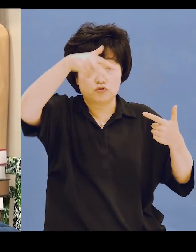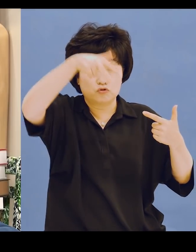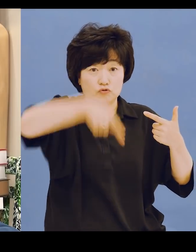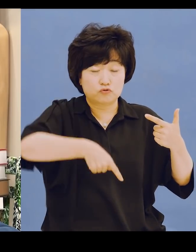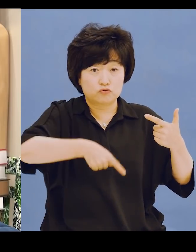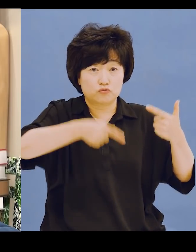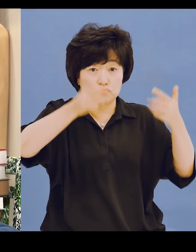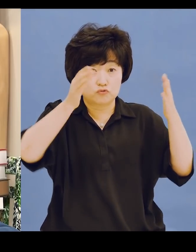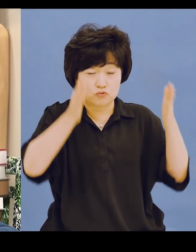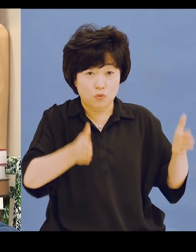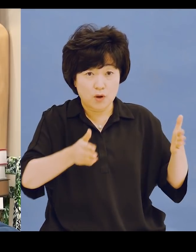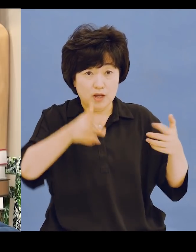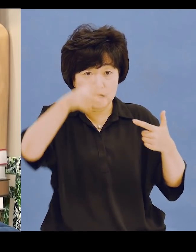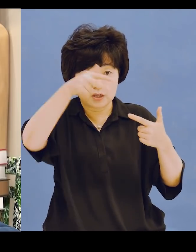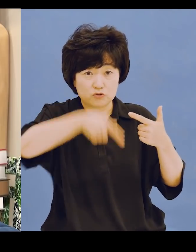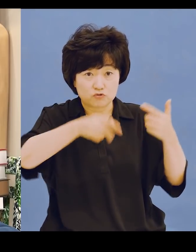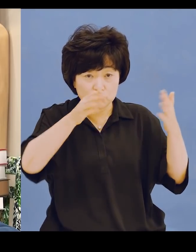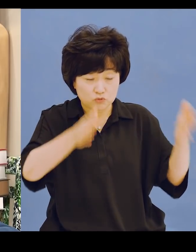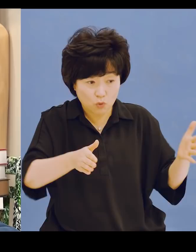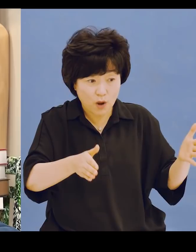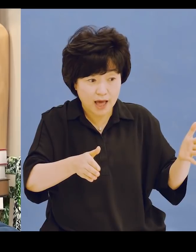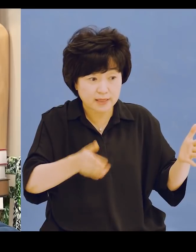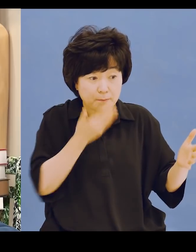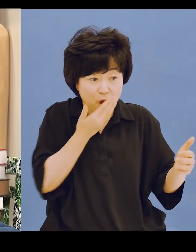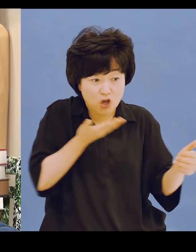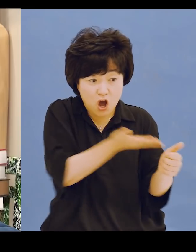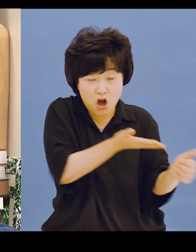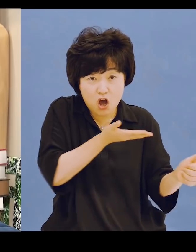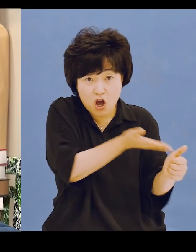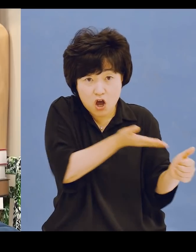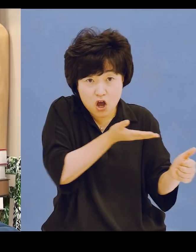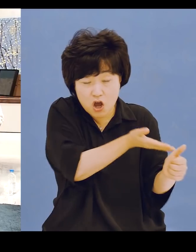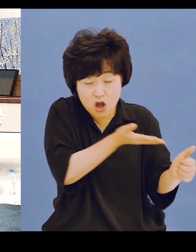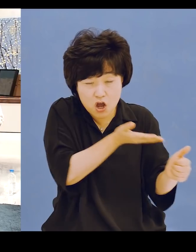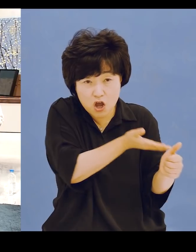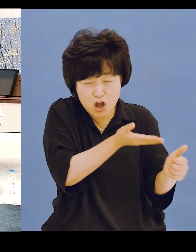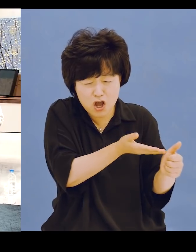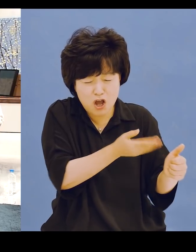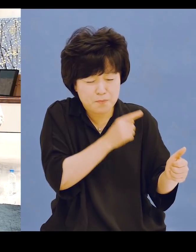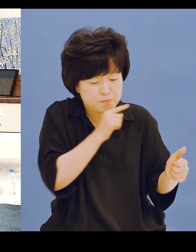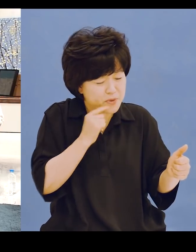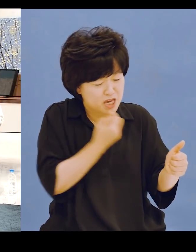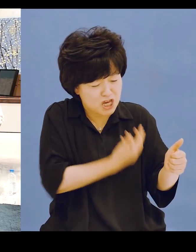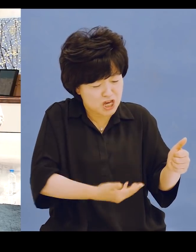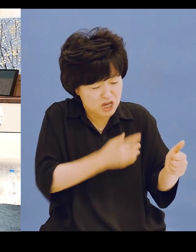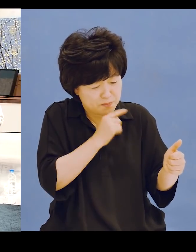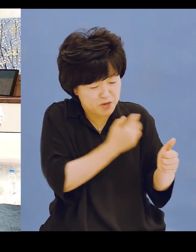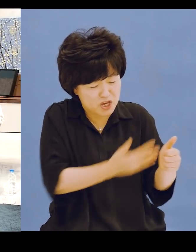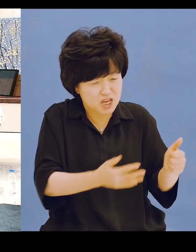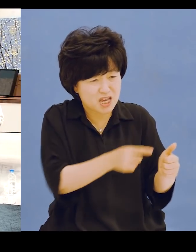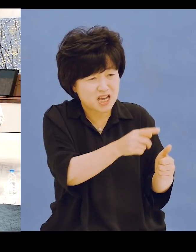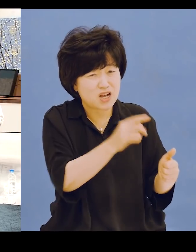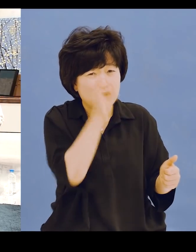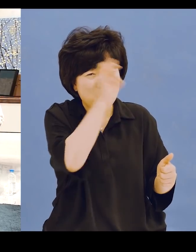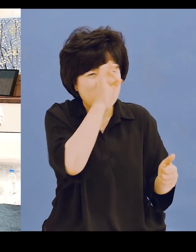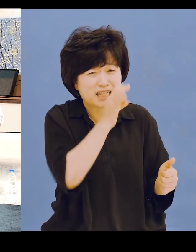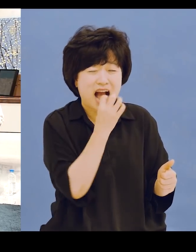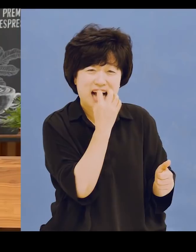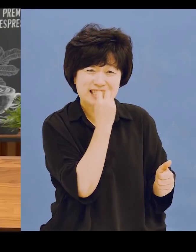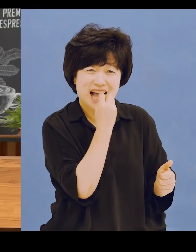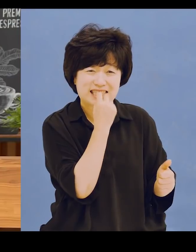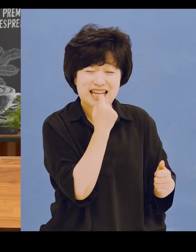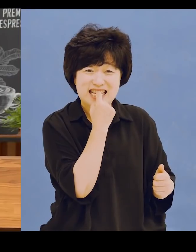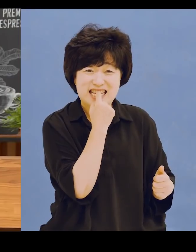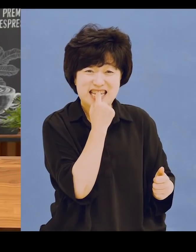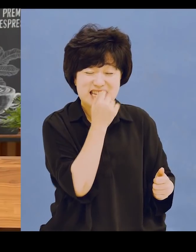얘가 돼지 삶은 거, 고구마 삶은 걸 먹고 스스로 자라거든요. 여기다 먹여요. 피를 줄줄 흘리면서 먹여요. 예, 이가 있으니까